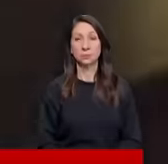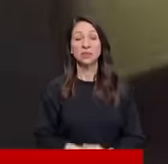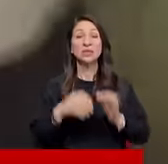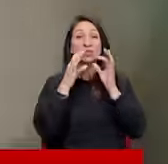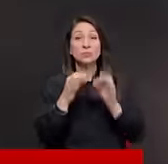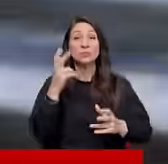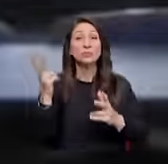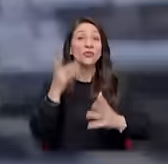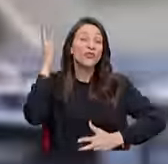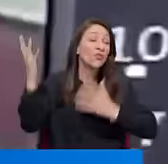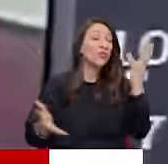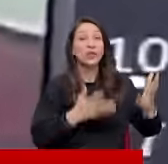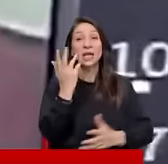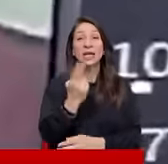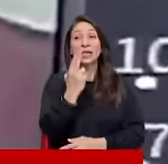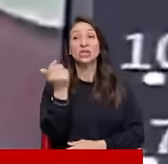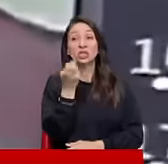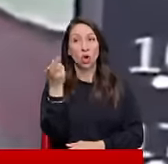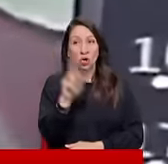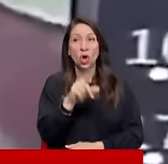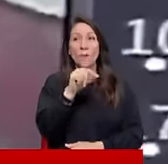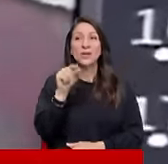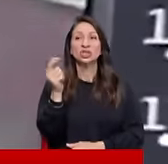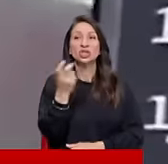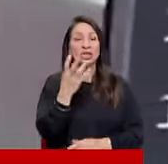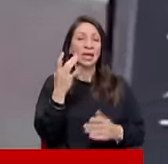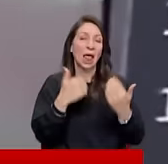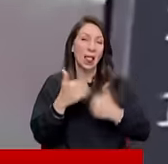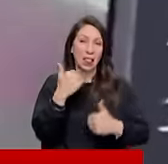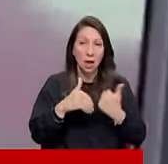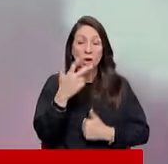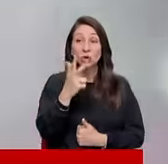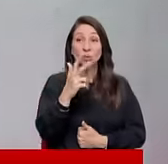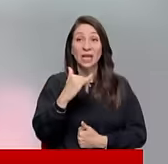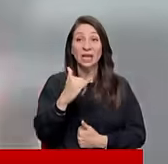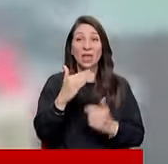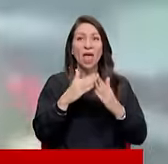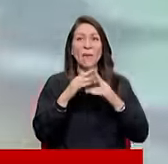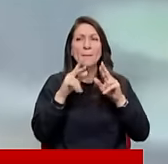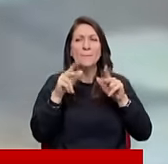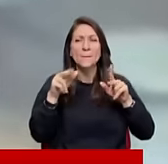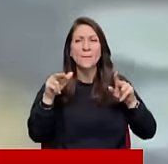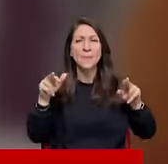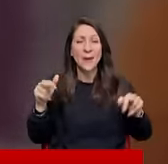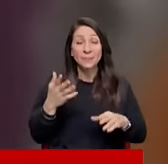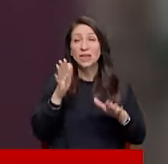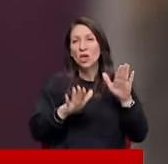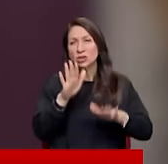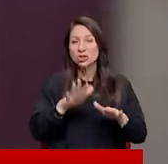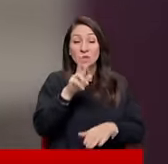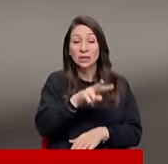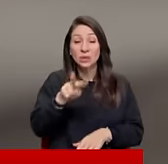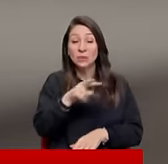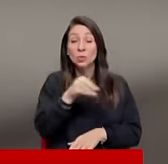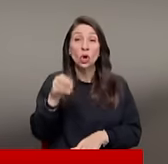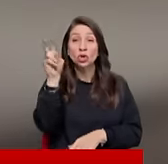Çin'de etkisini sürdüren fırtınada 7 kişi öldü, 11 kişi yaralandı. 3000'e yakın ev kullanılamaz hale geldi. Yaklaşık 22